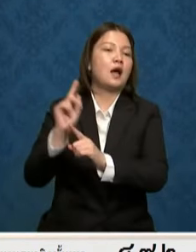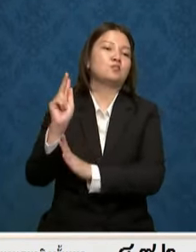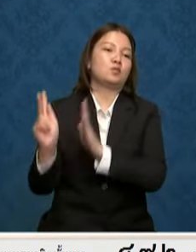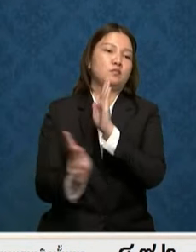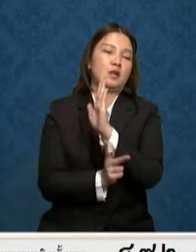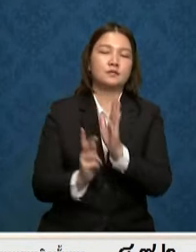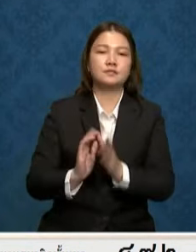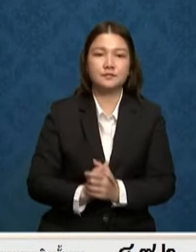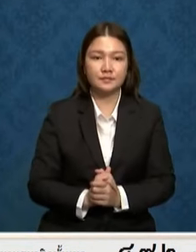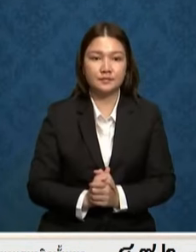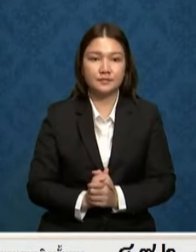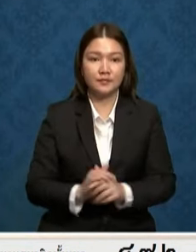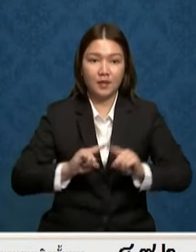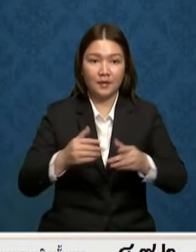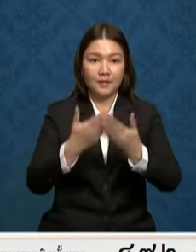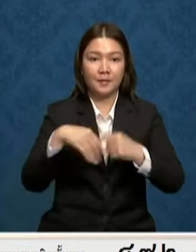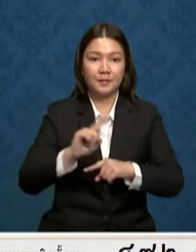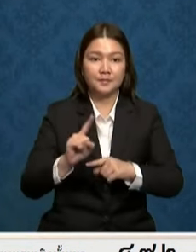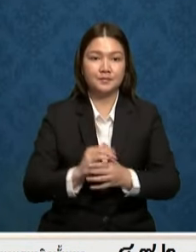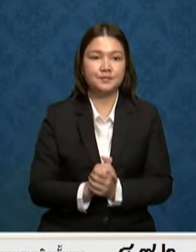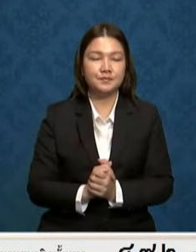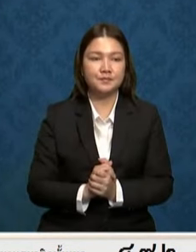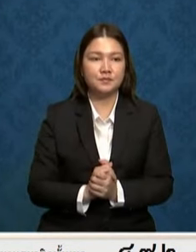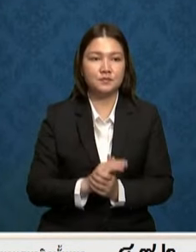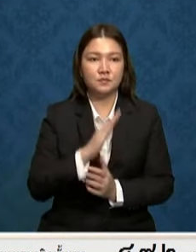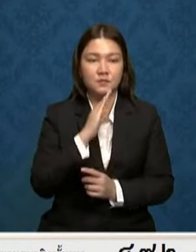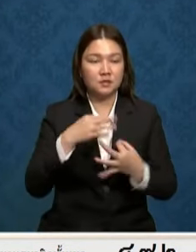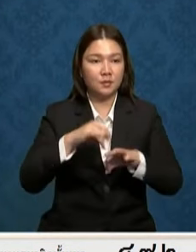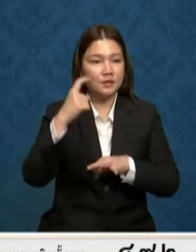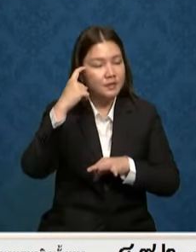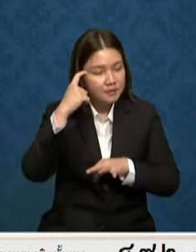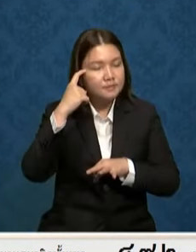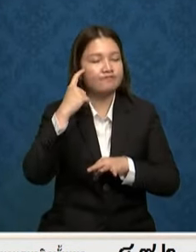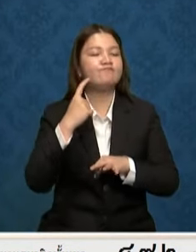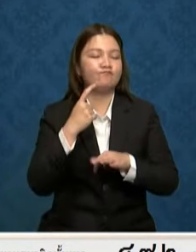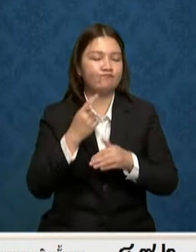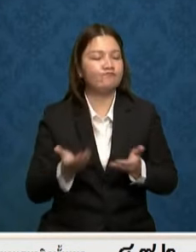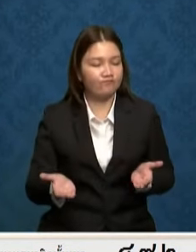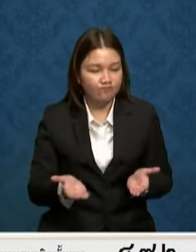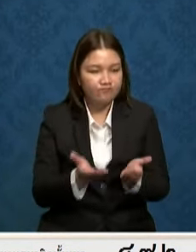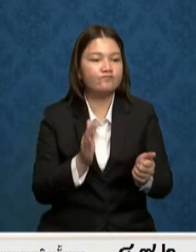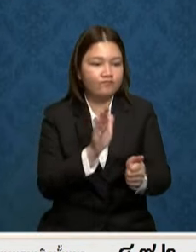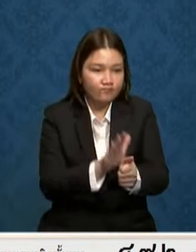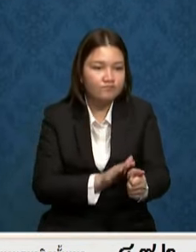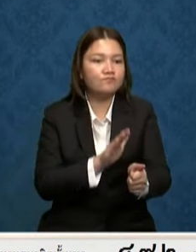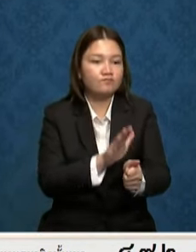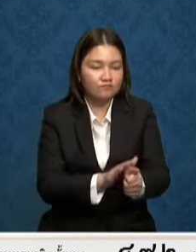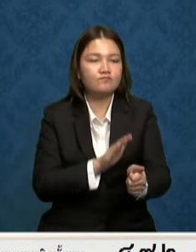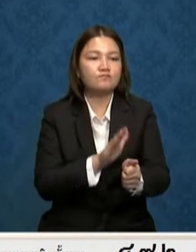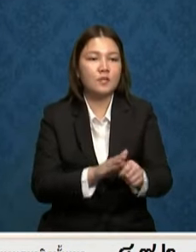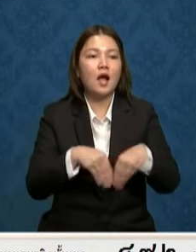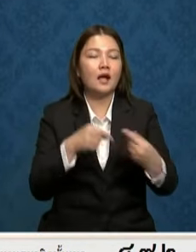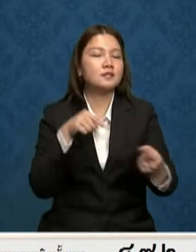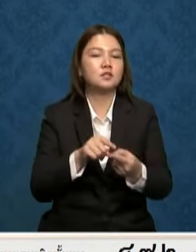ครับแต่ในอีกแง่นึงการใช้เมตตาการให้อภัยก็เป็นอีกหน้าหนึ่งของความยุติธรรมเช่นกันนะครับ